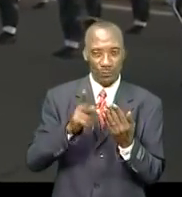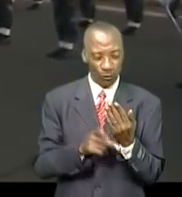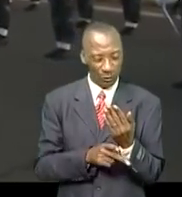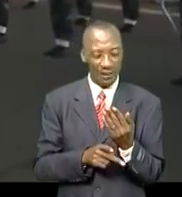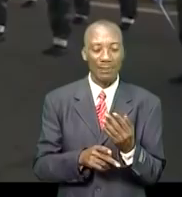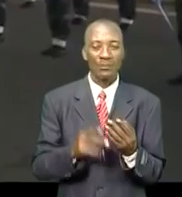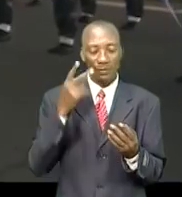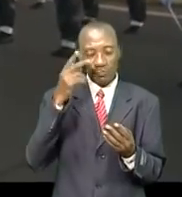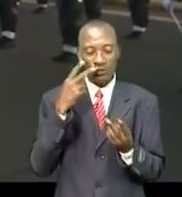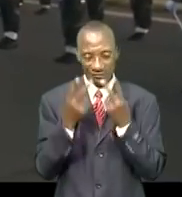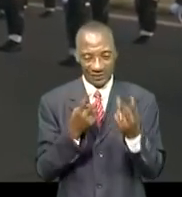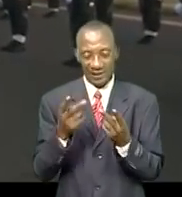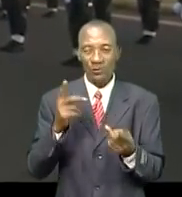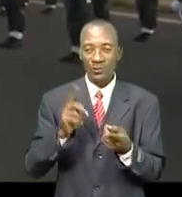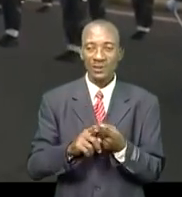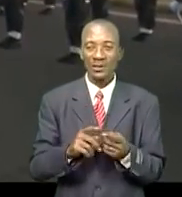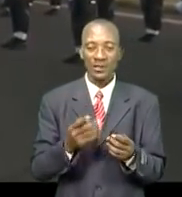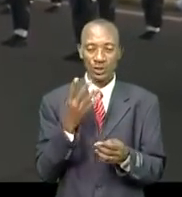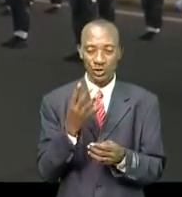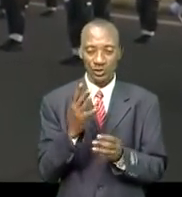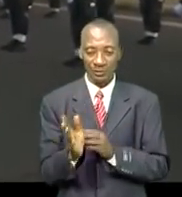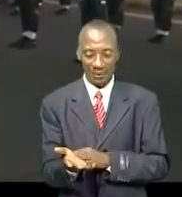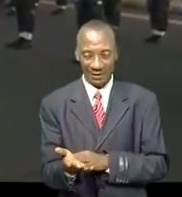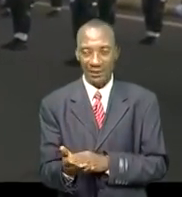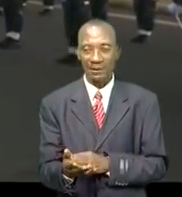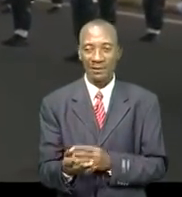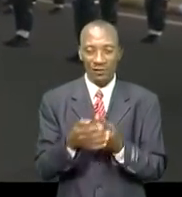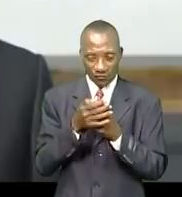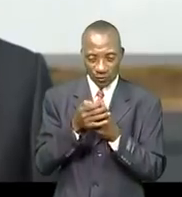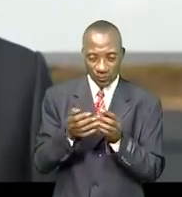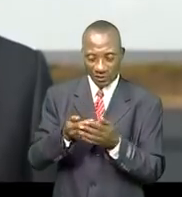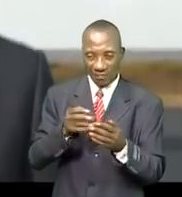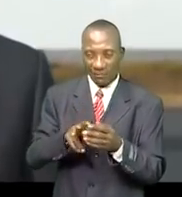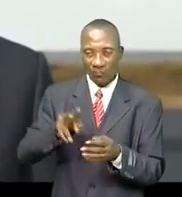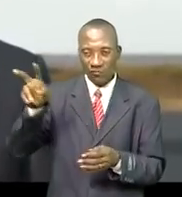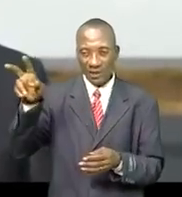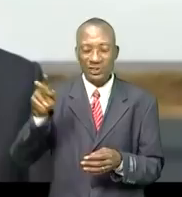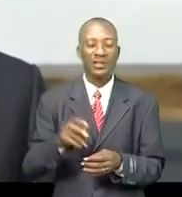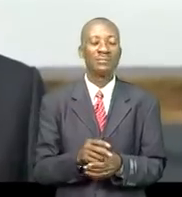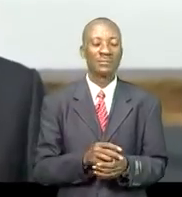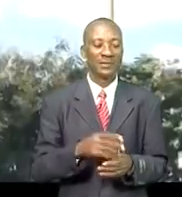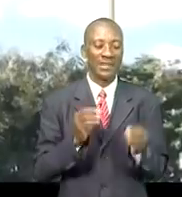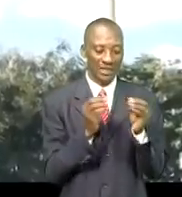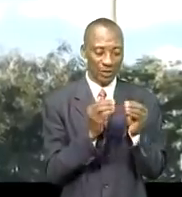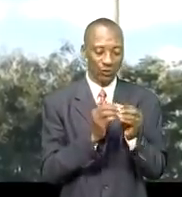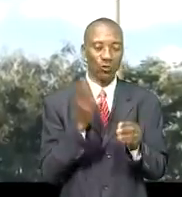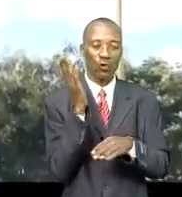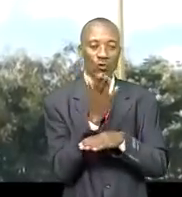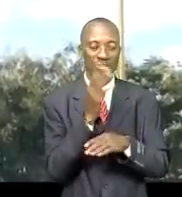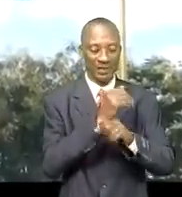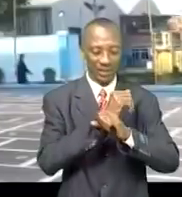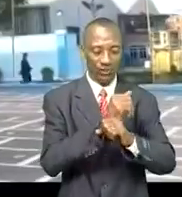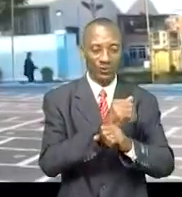comprend, ce jeudi matin, peu avant son départ pour Kolwezi, la tenue d'un conseil de sécurité de la province